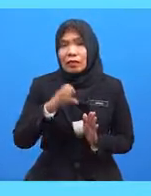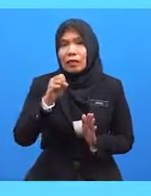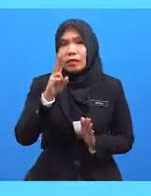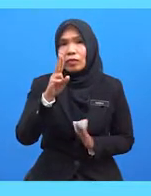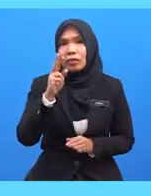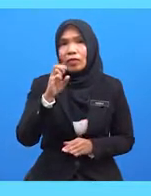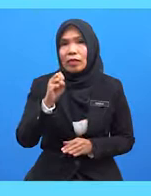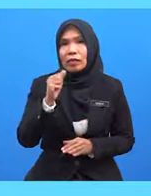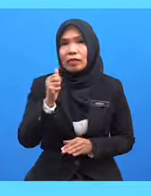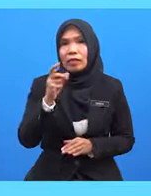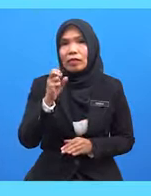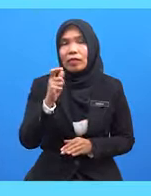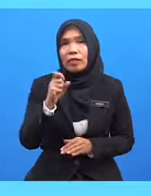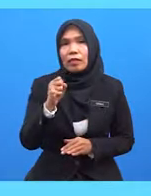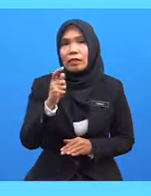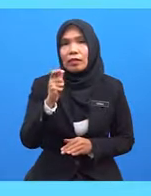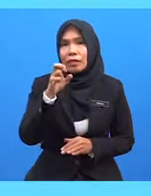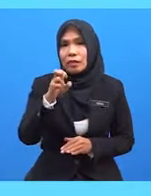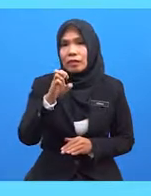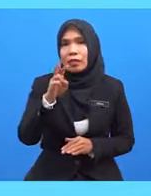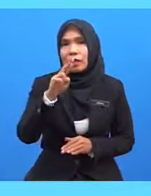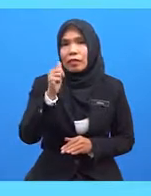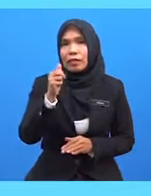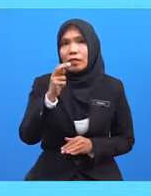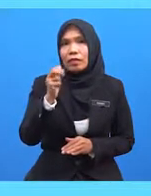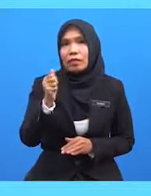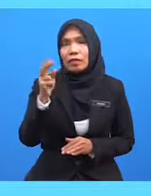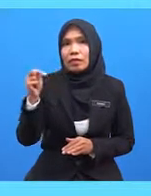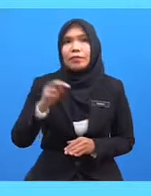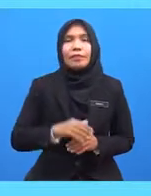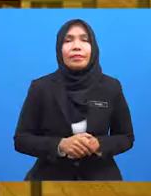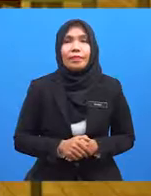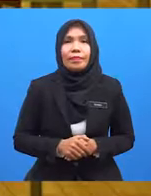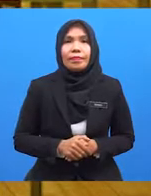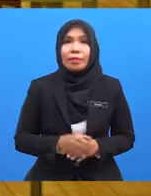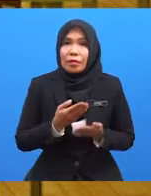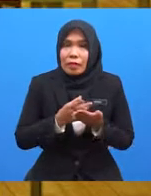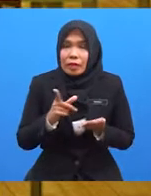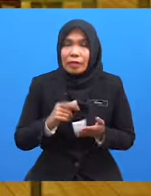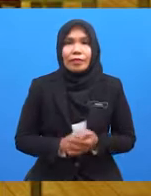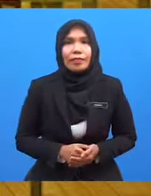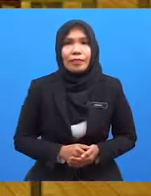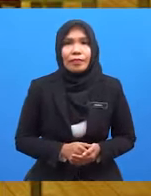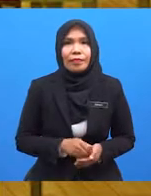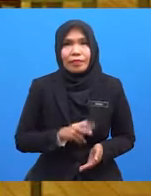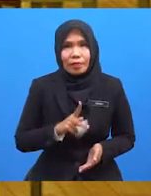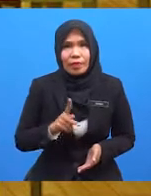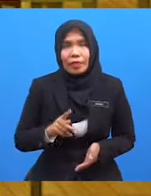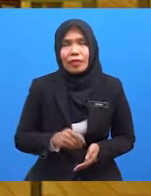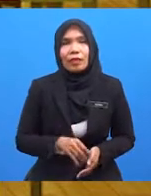akliah melalui karya-karya agama dan falsafah. Baiklah, pelajar